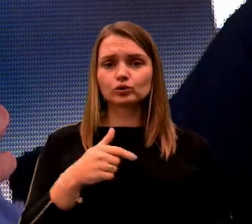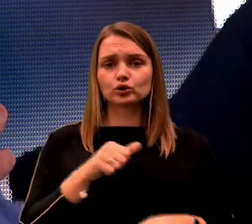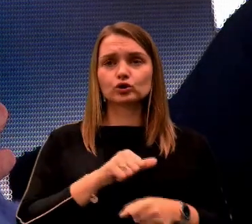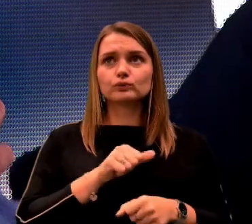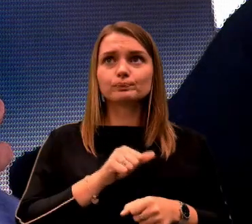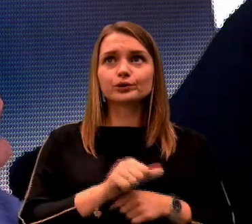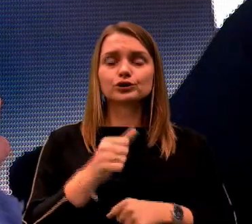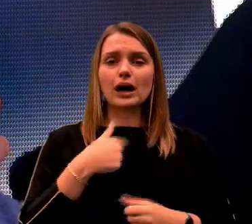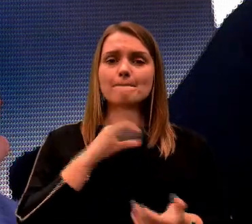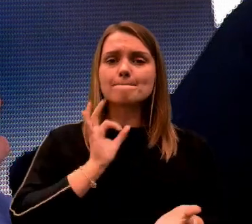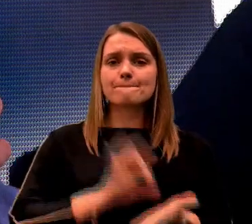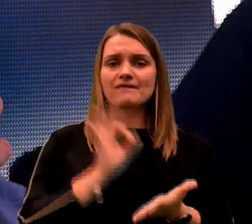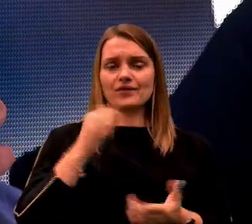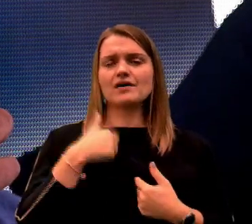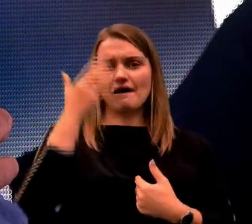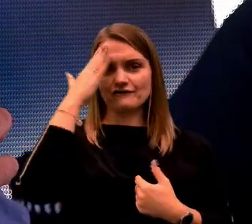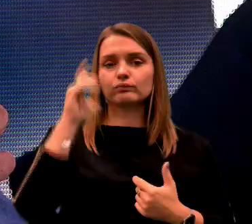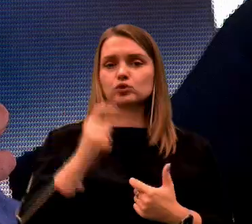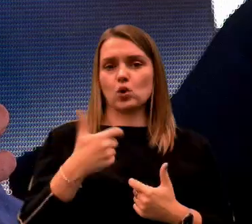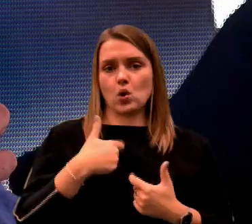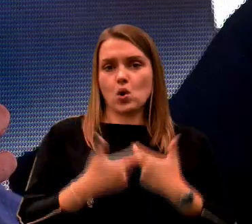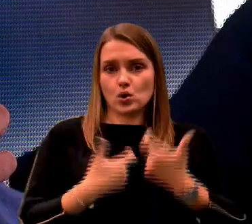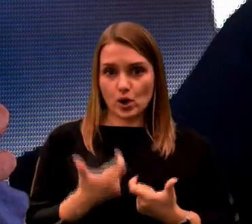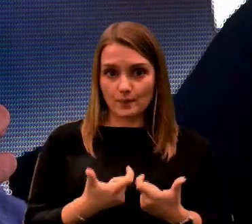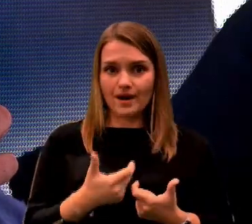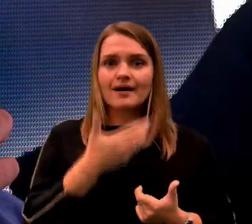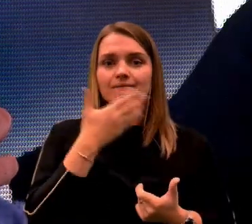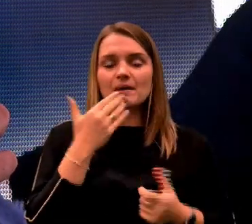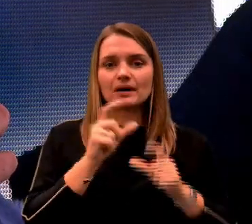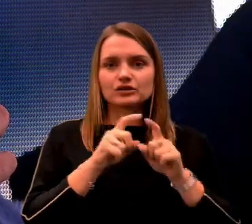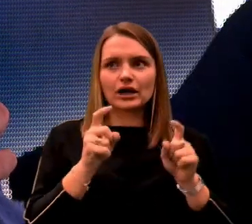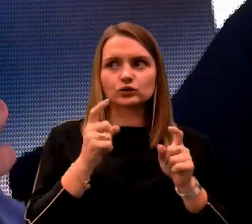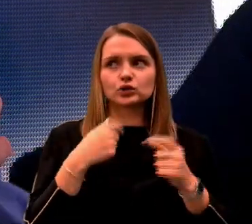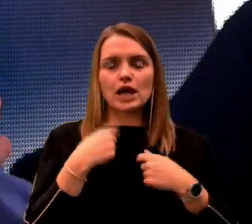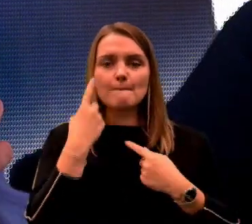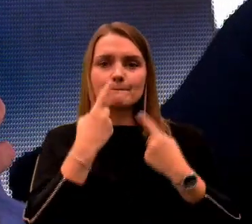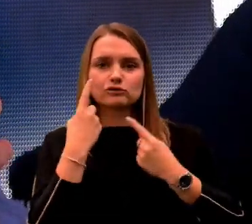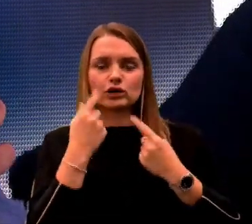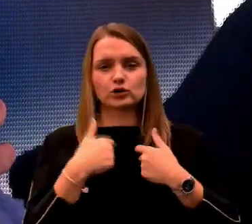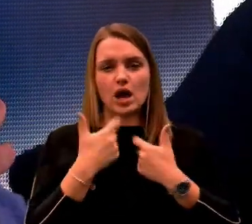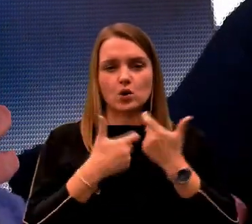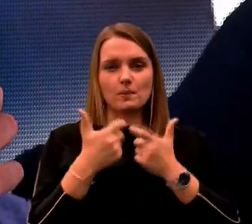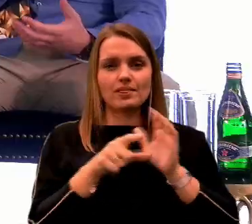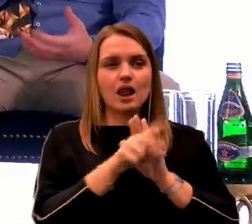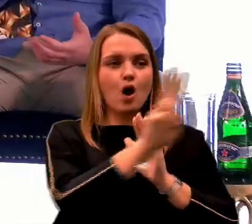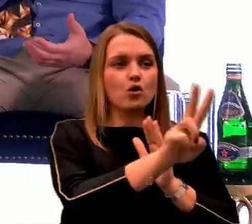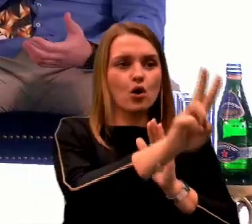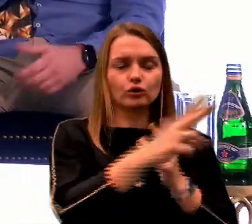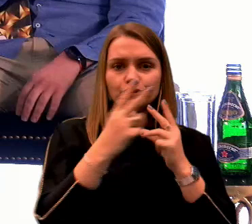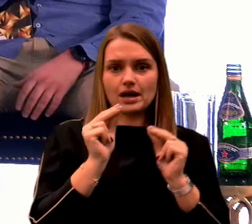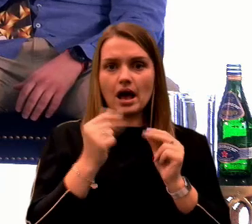niego istotne i nie ma tam wtedy takiej przestrzeni na myślenie, że robię coś dla kogoś, tylko robię to dla siebie, bo biorę za to